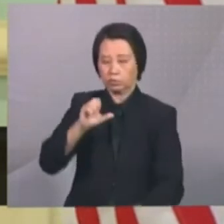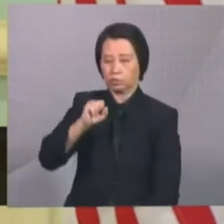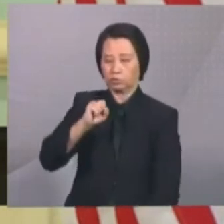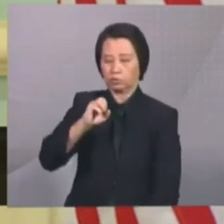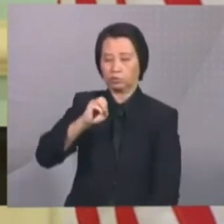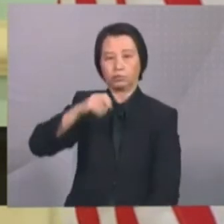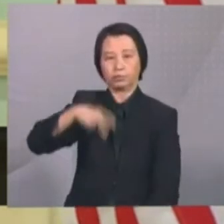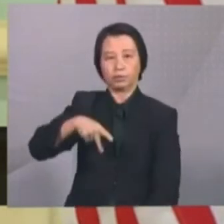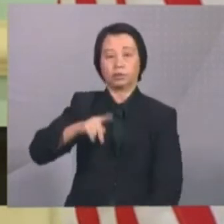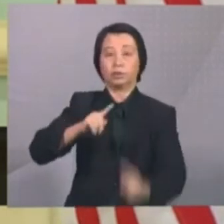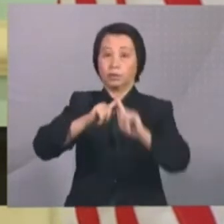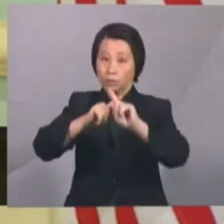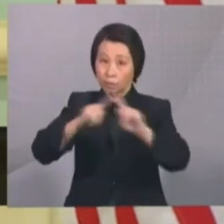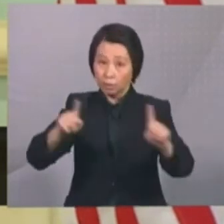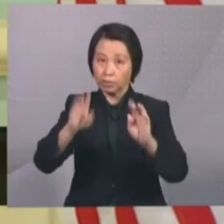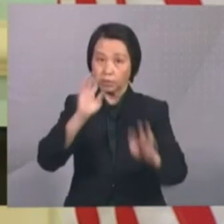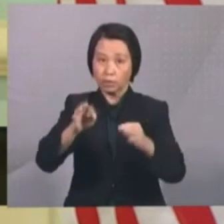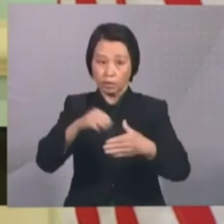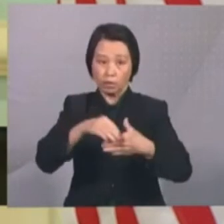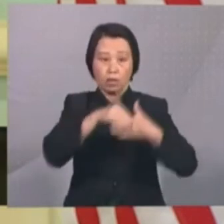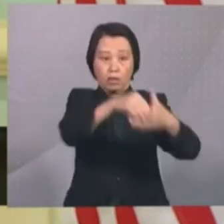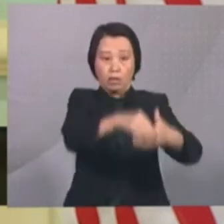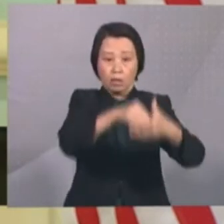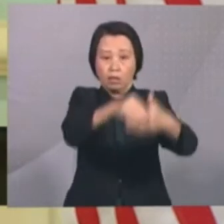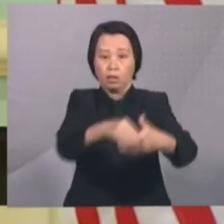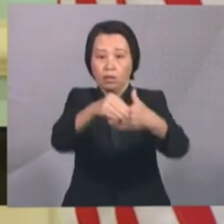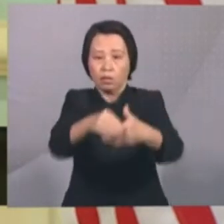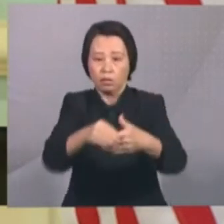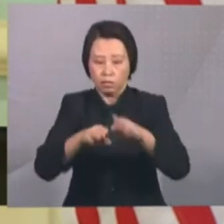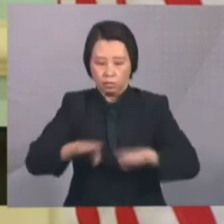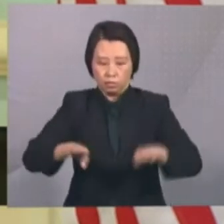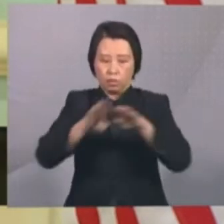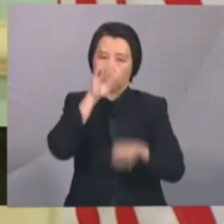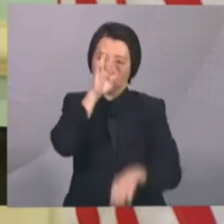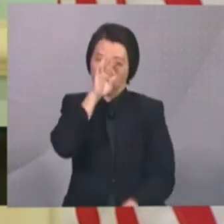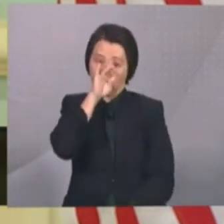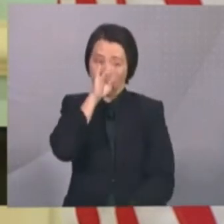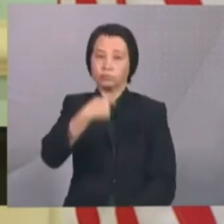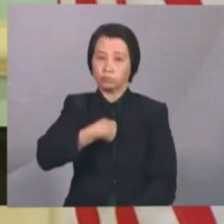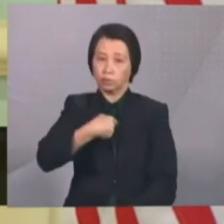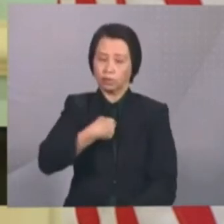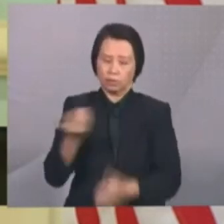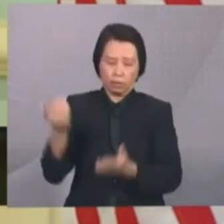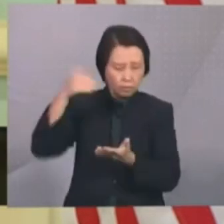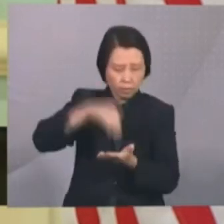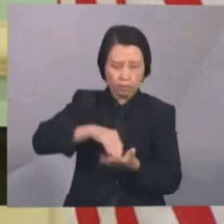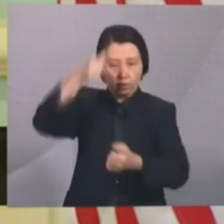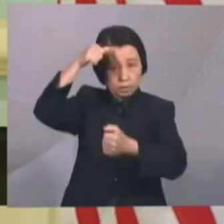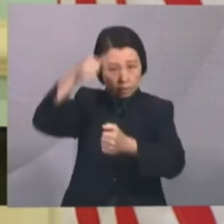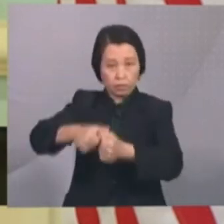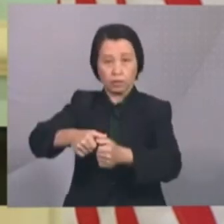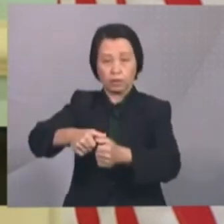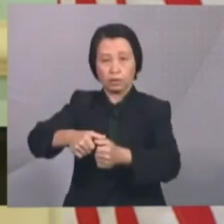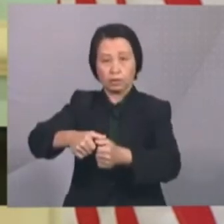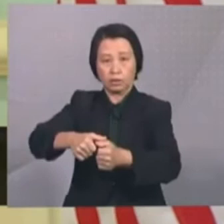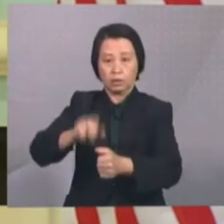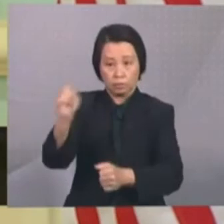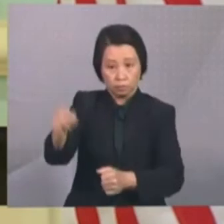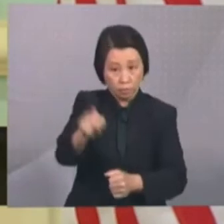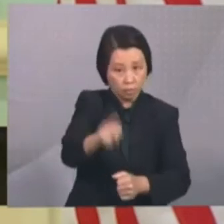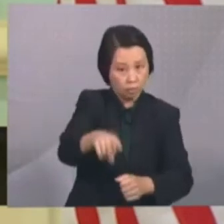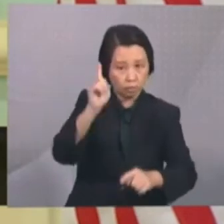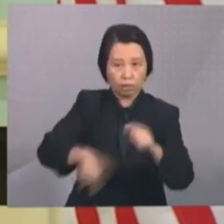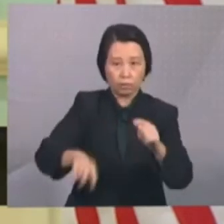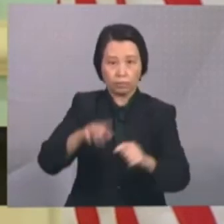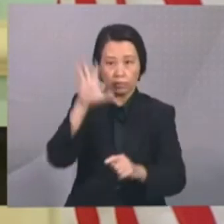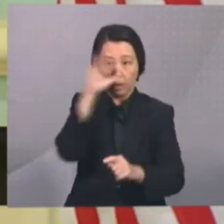s&op tetapi yang membedakan beri tepat uh tugas saya Sekali Lagi ingatkan bahwa mereka tidak